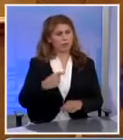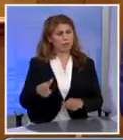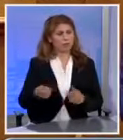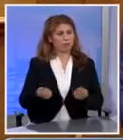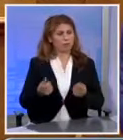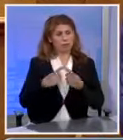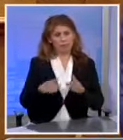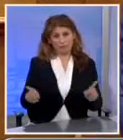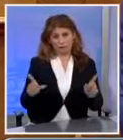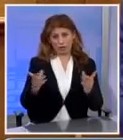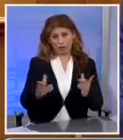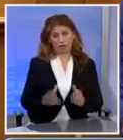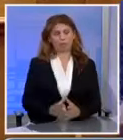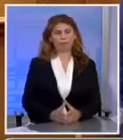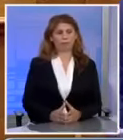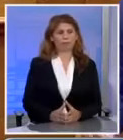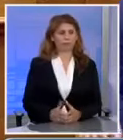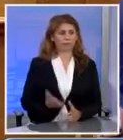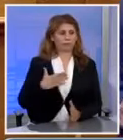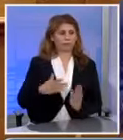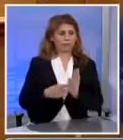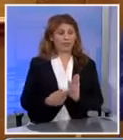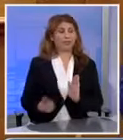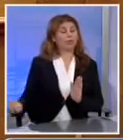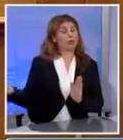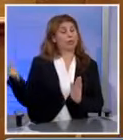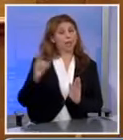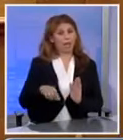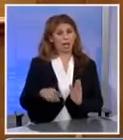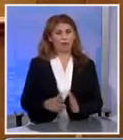πράτετε, θέλω να σας δείξω και κάτι ακόμα.